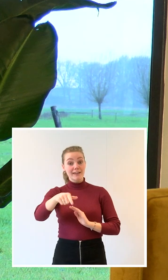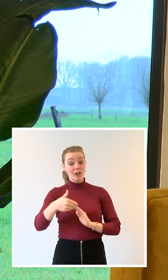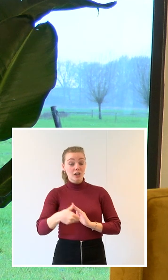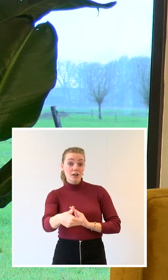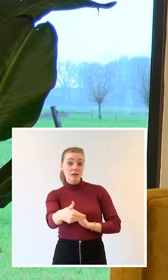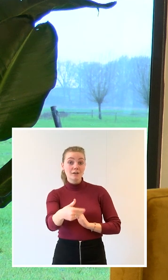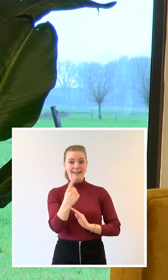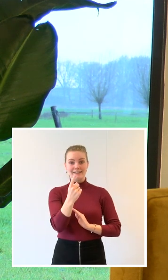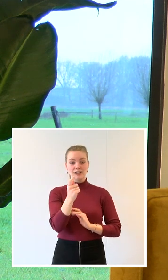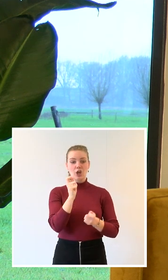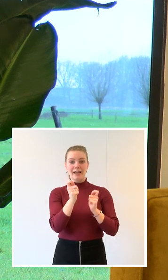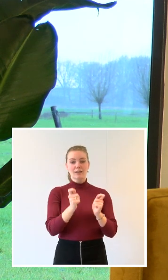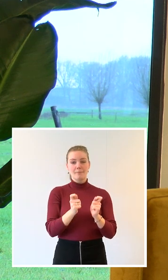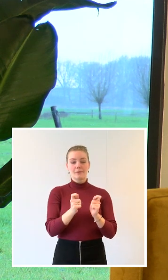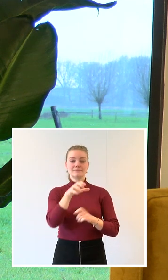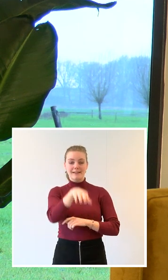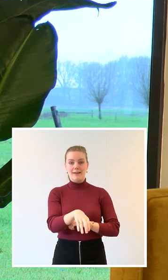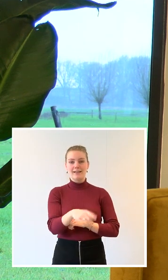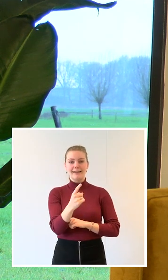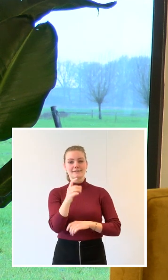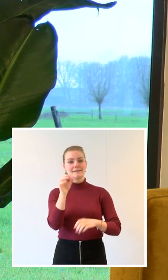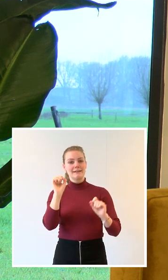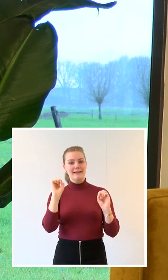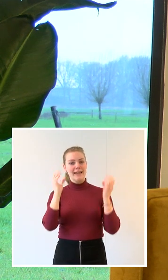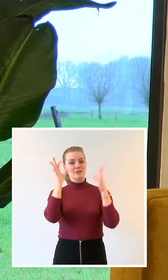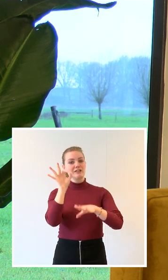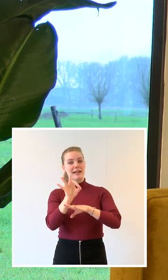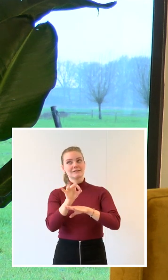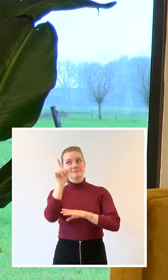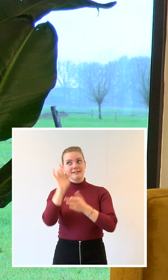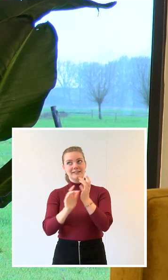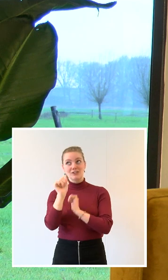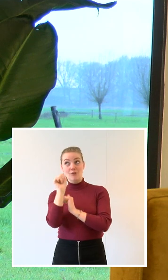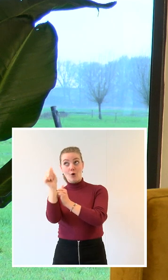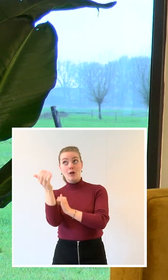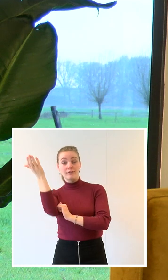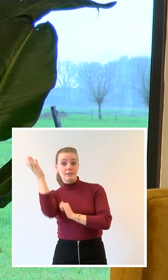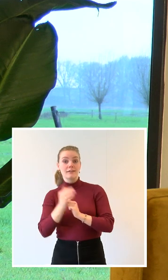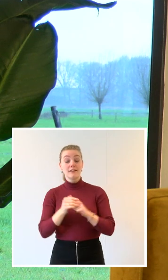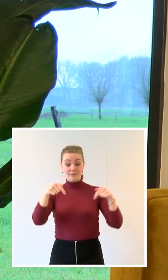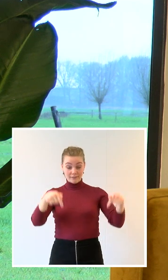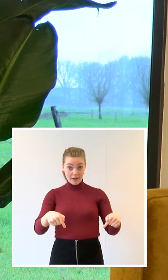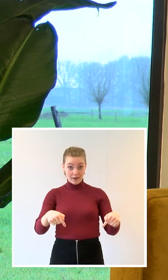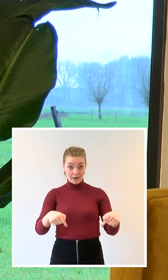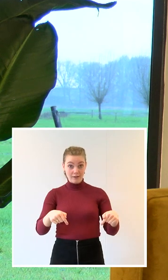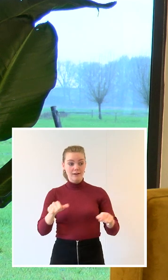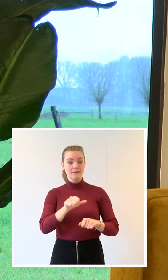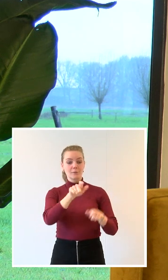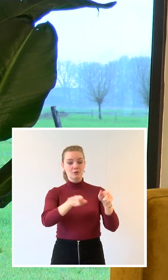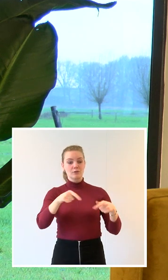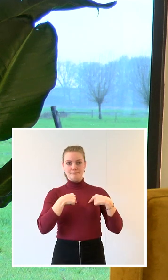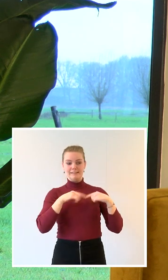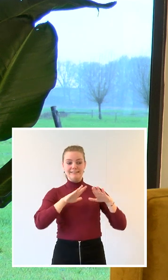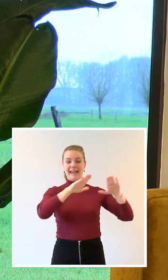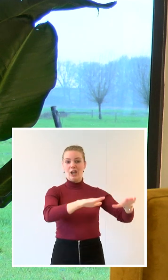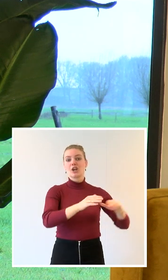centraal. Eén levensles voor het volgen van Jezus. En vandaag gaat het over anderen tot zegen zijn. Nou, naast mij zit